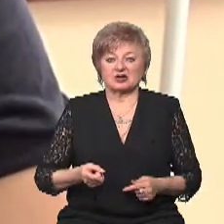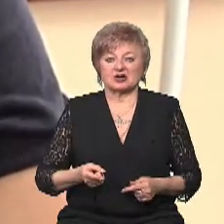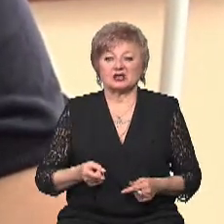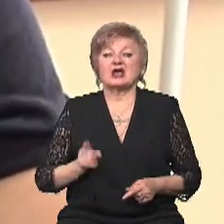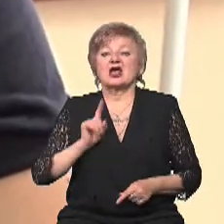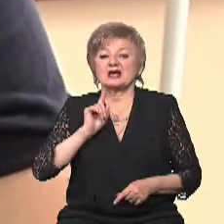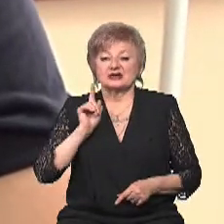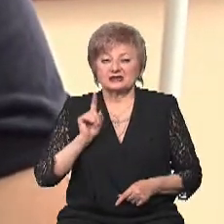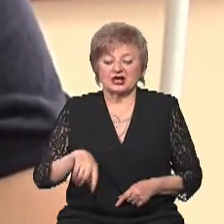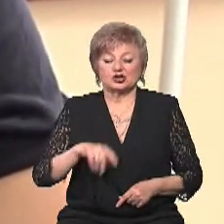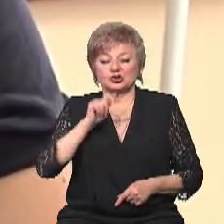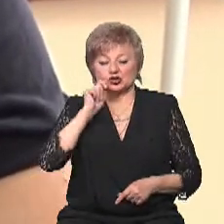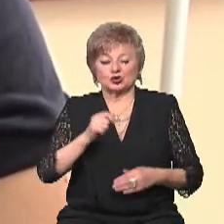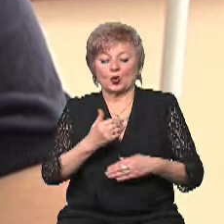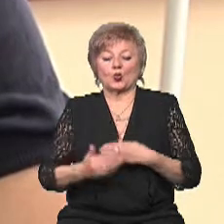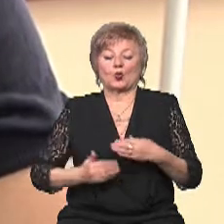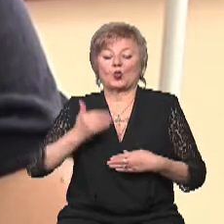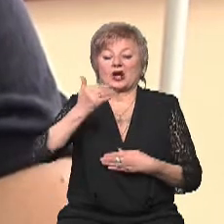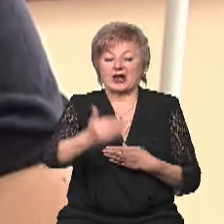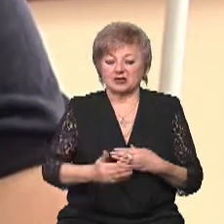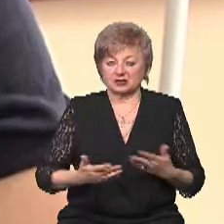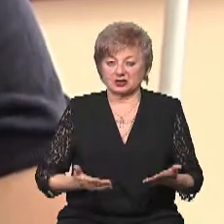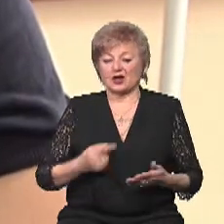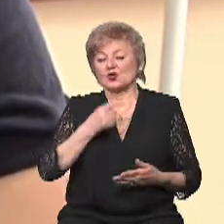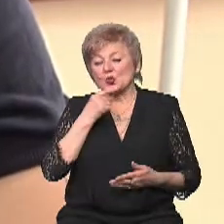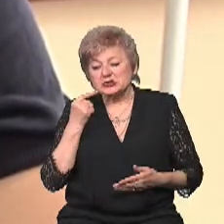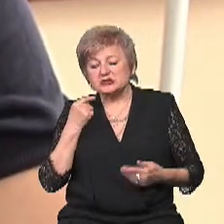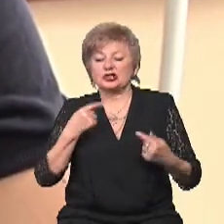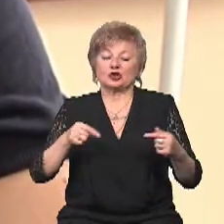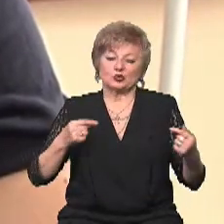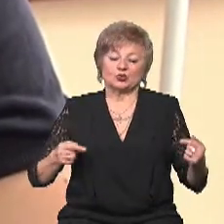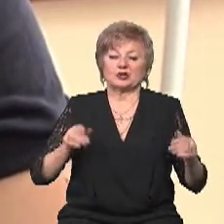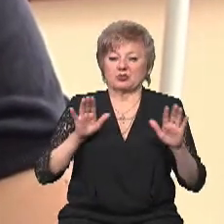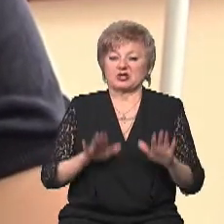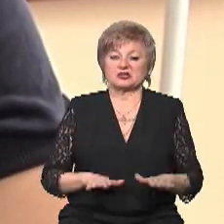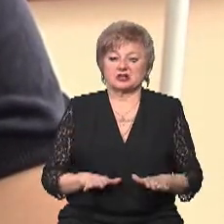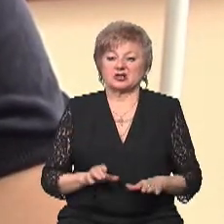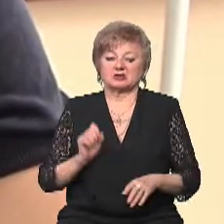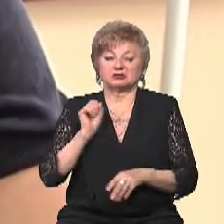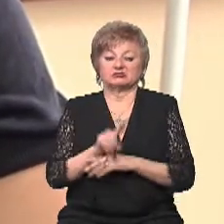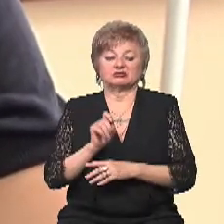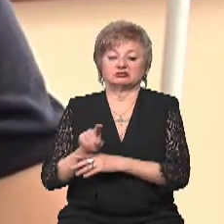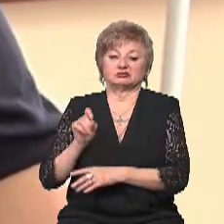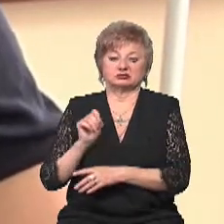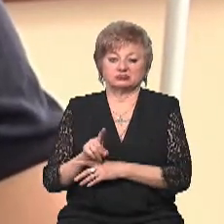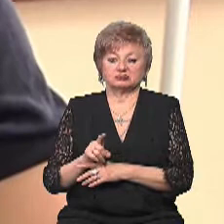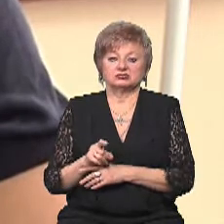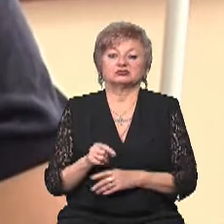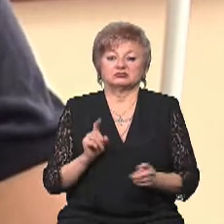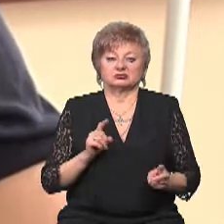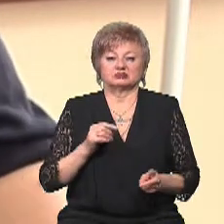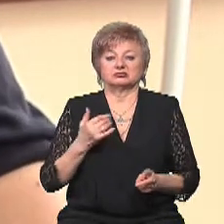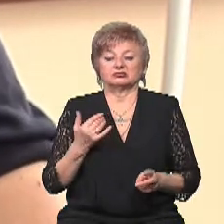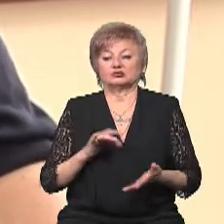пределами Украины. Ну, можно находиться в России и через интернет-ресурсы давать какие-то там задания и так